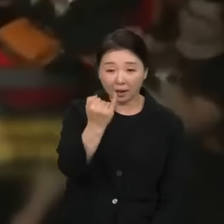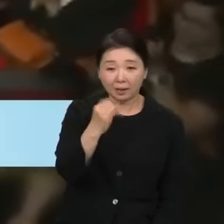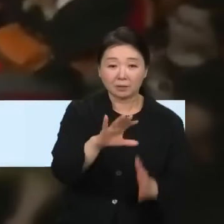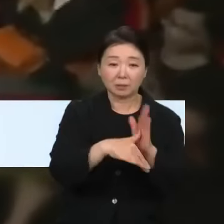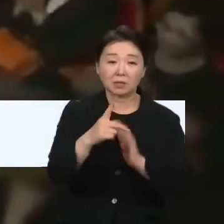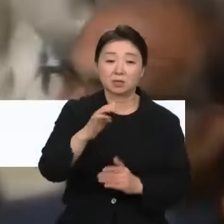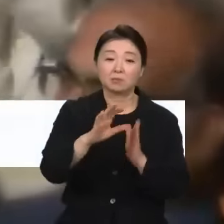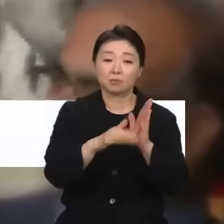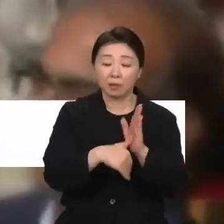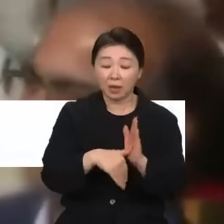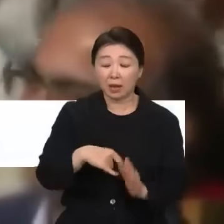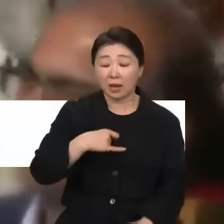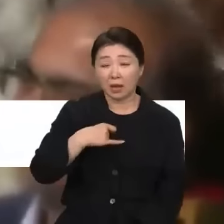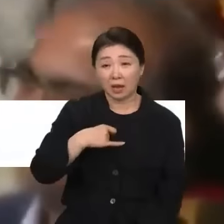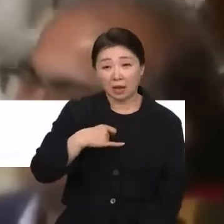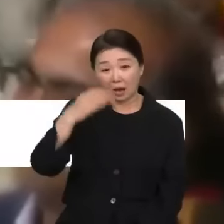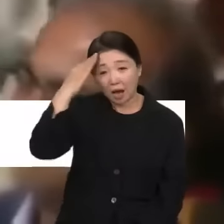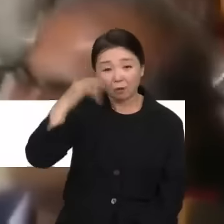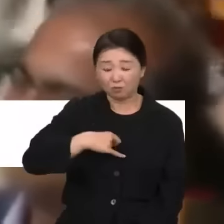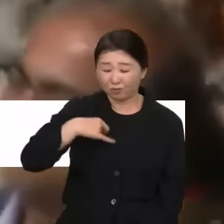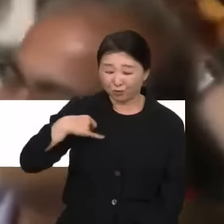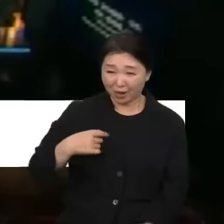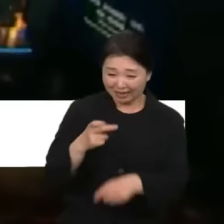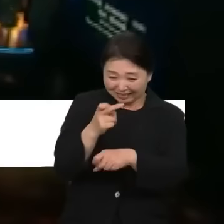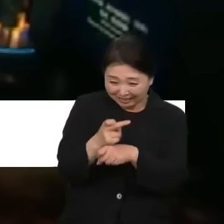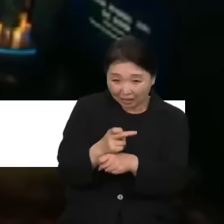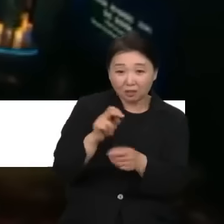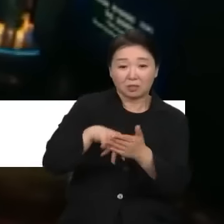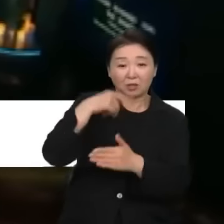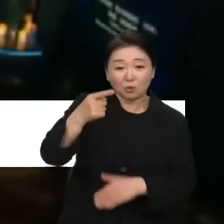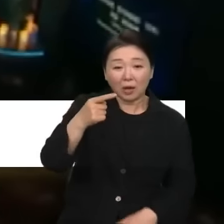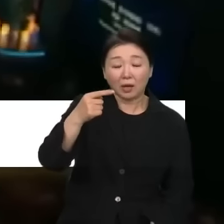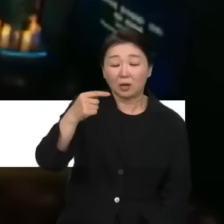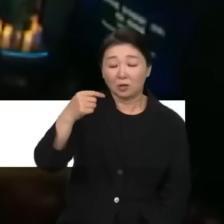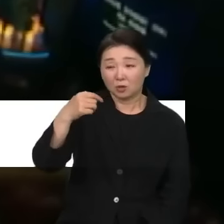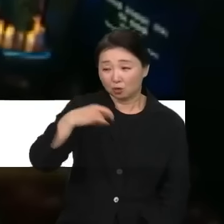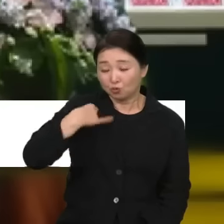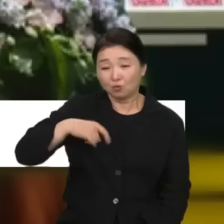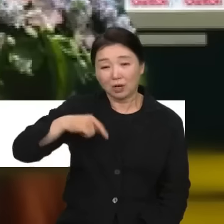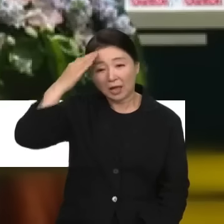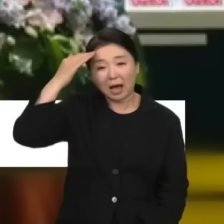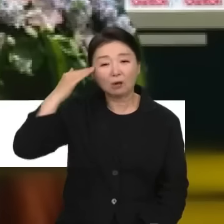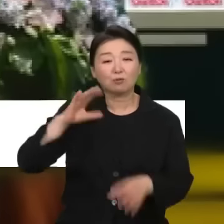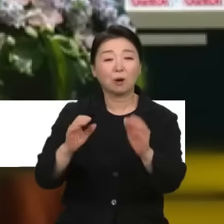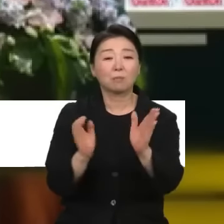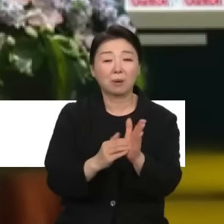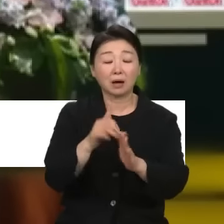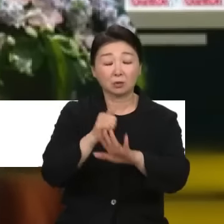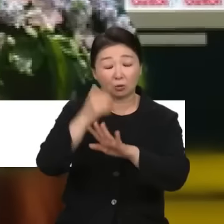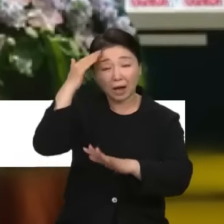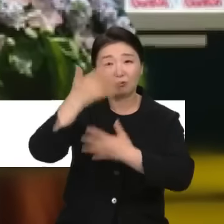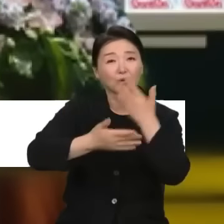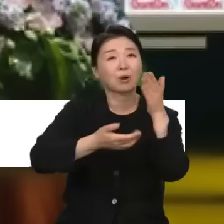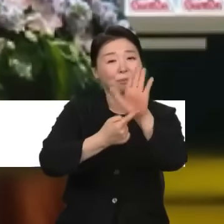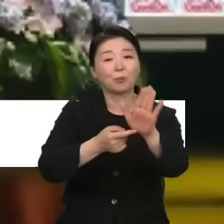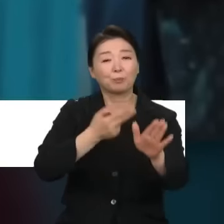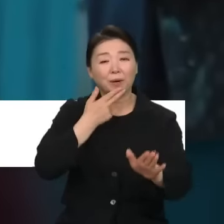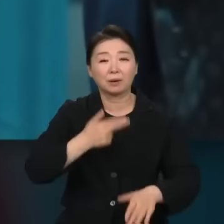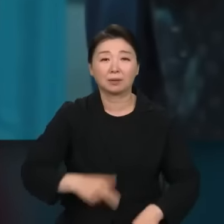2016년 주한미군의 사드 배치 합의 이후 중국 내 한한령으로 한국 영화의 중국 상영은 거의 없다시피